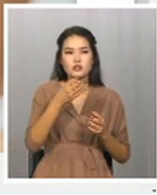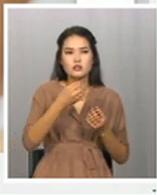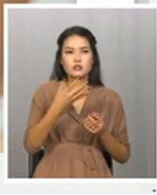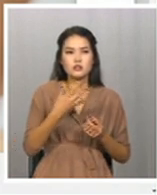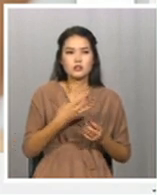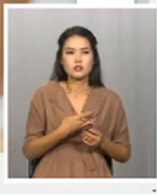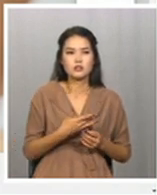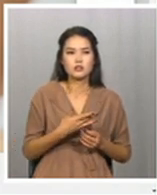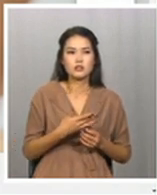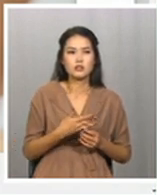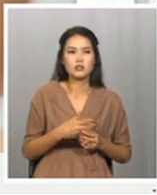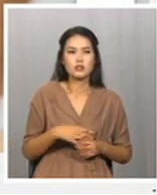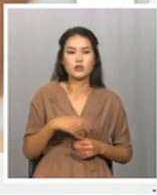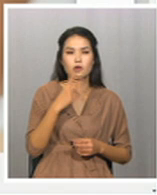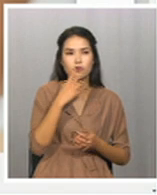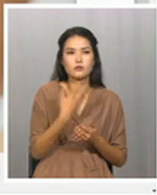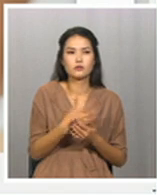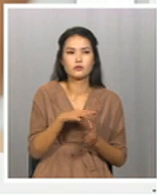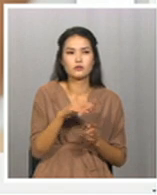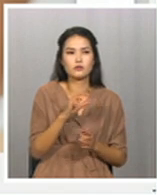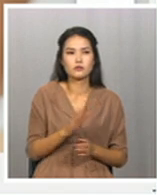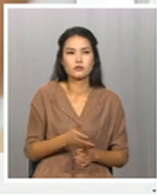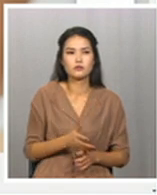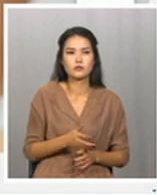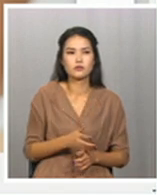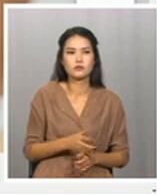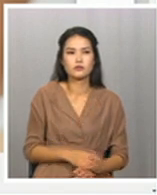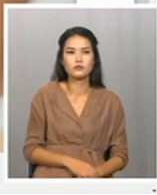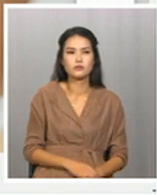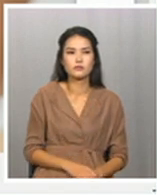фонды өзгертуге болады, блог жазуға болады,